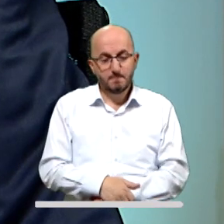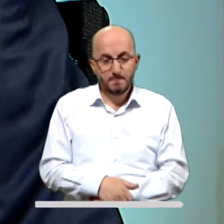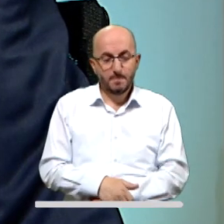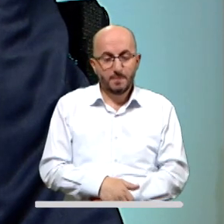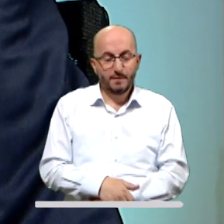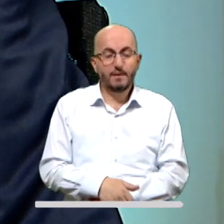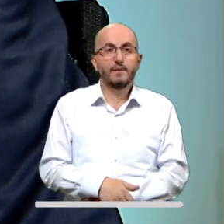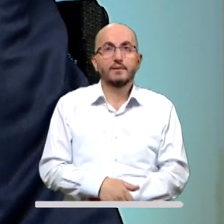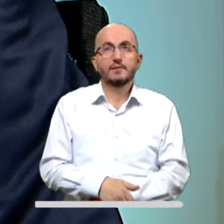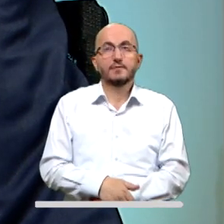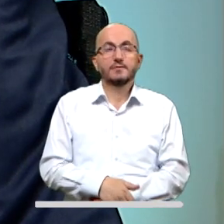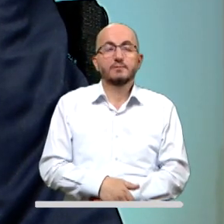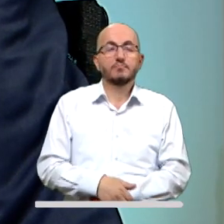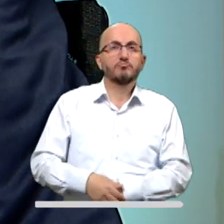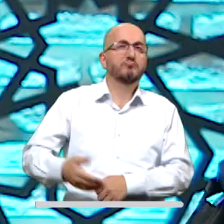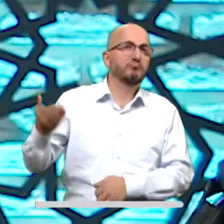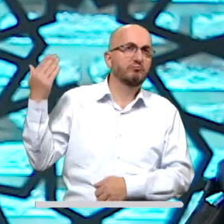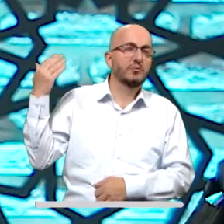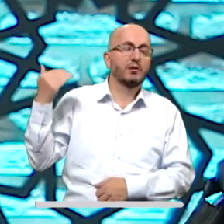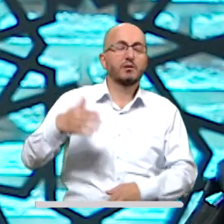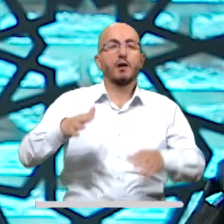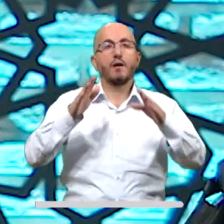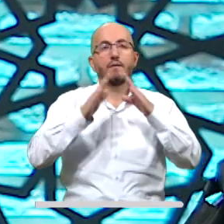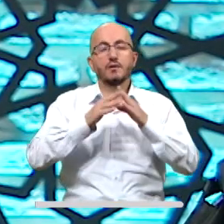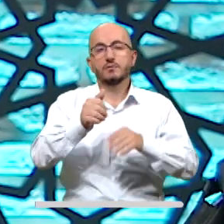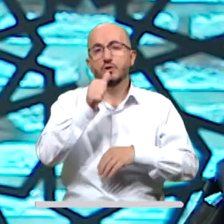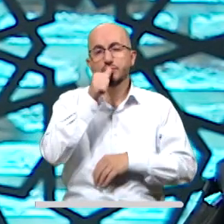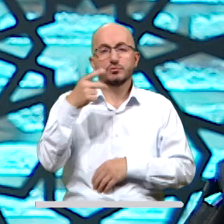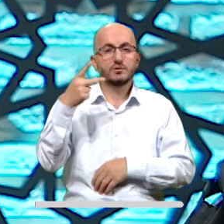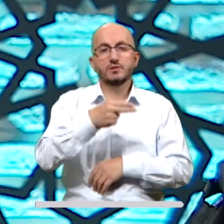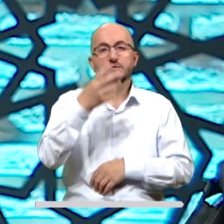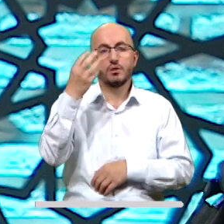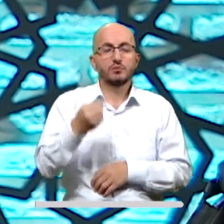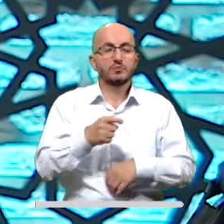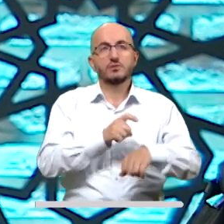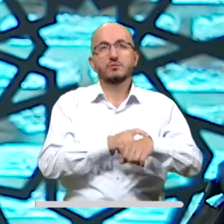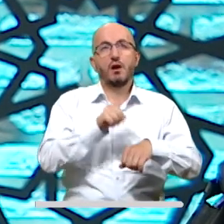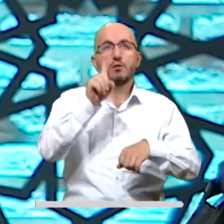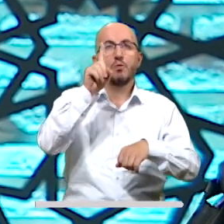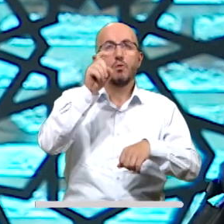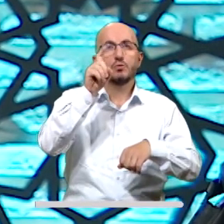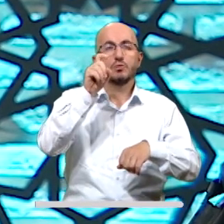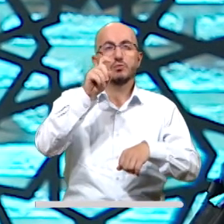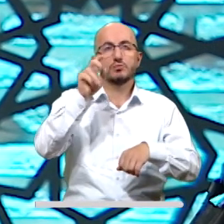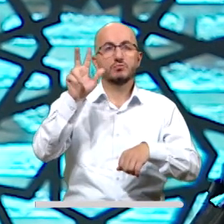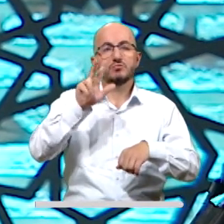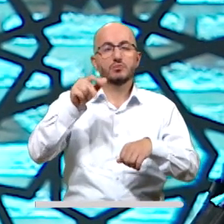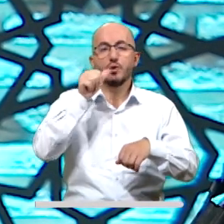Ankara'da yaşadığını ifade etmiş ve geçenlerde evlerinde bir su kesintisi olmuş. Saat 19.30'da sular kesildi diyor.